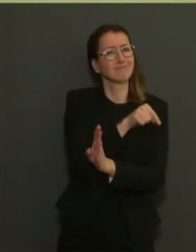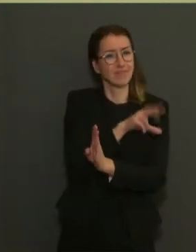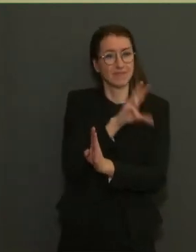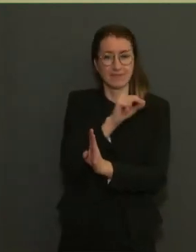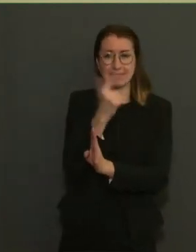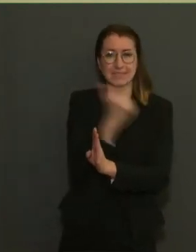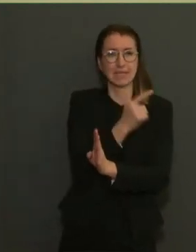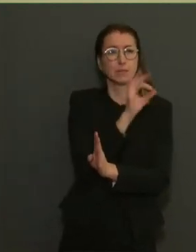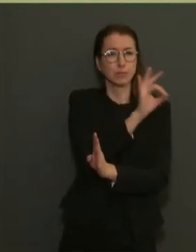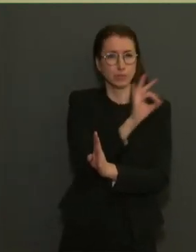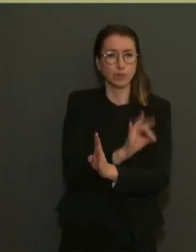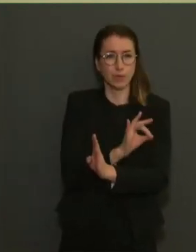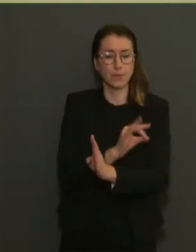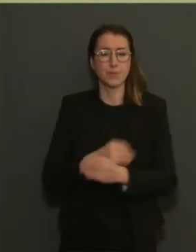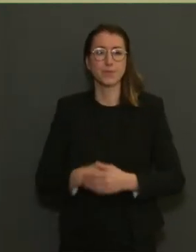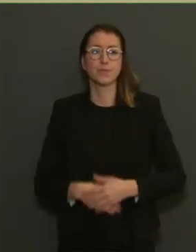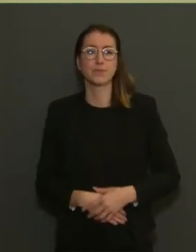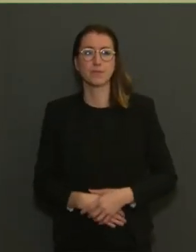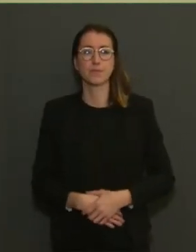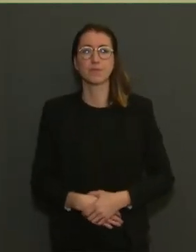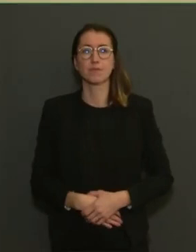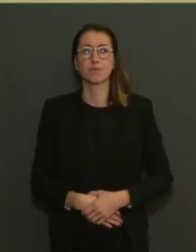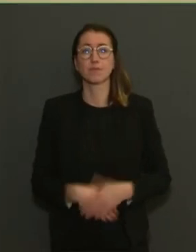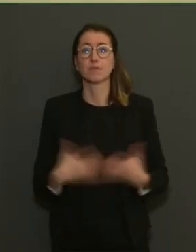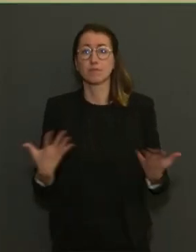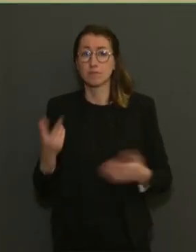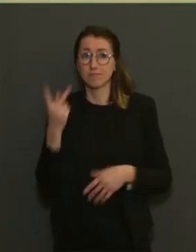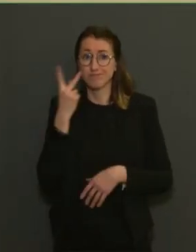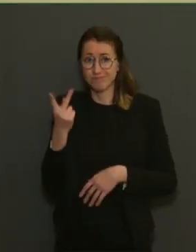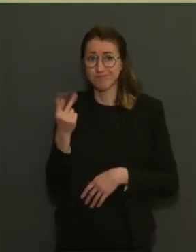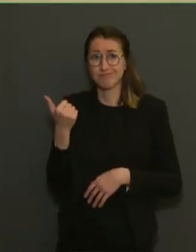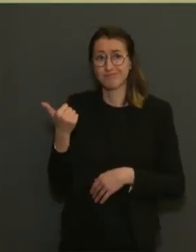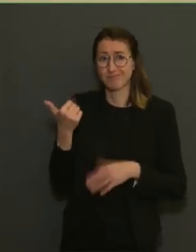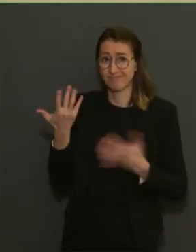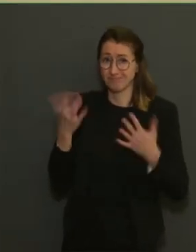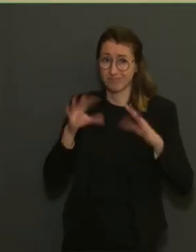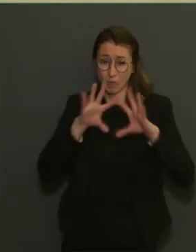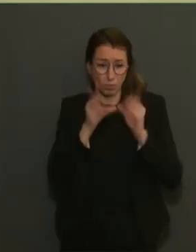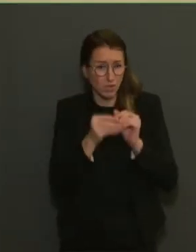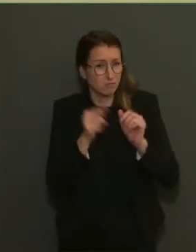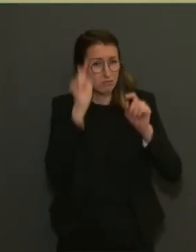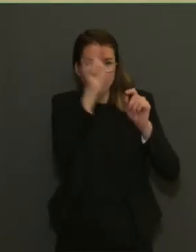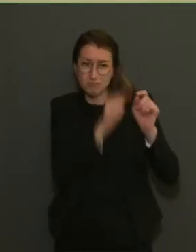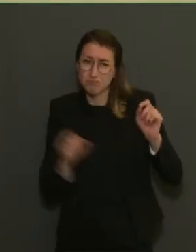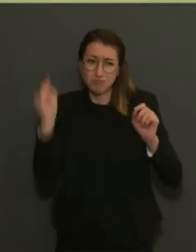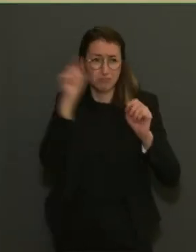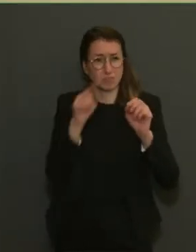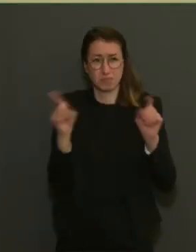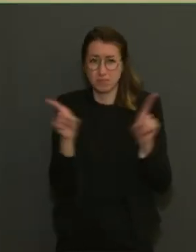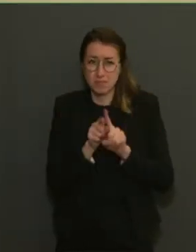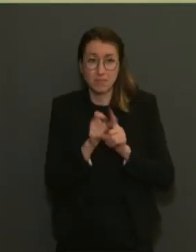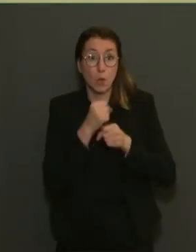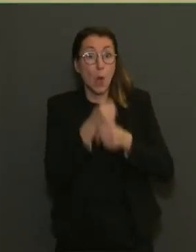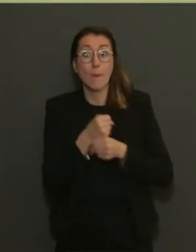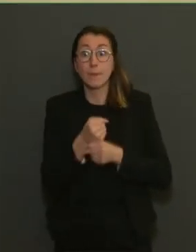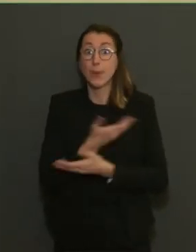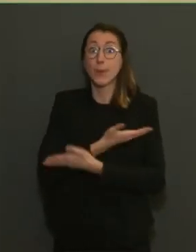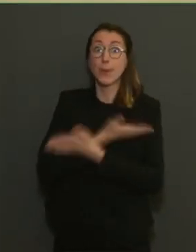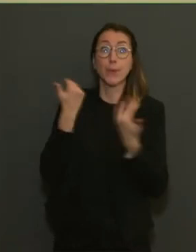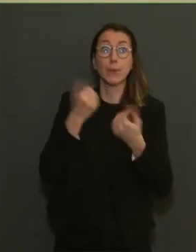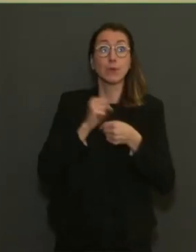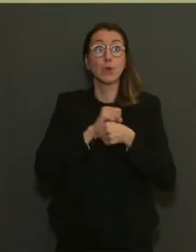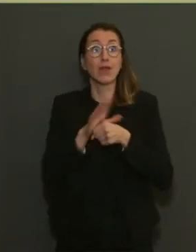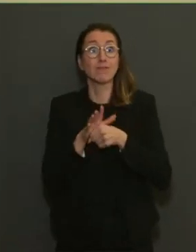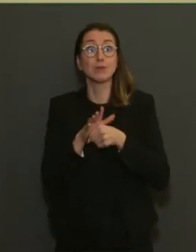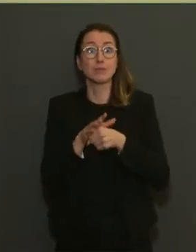Le nombre de maisons de repos, comme vous le voyez, dans les différentes communautés dans lesquelles il n'y a pas de cas Covid diminue rapidement et ceci